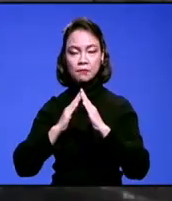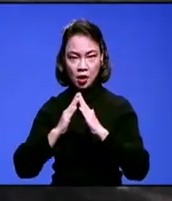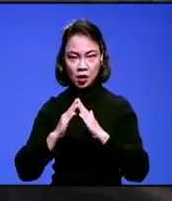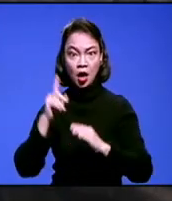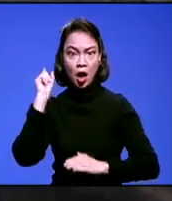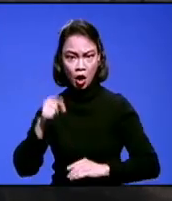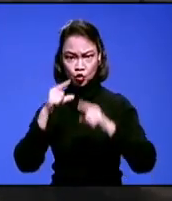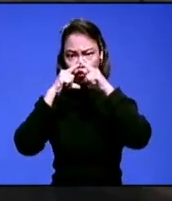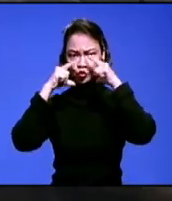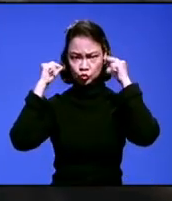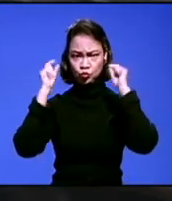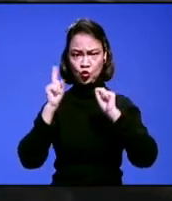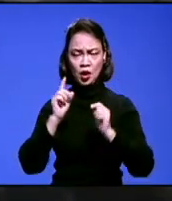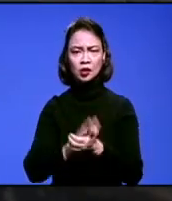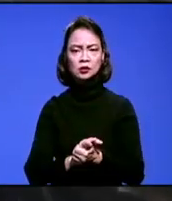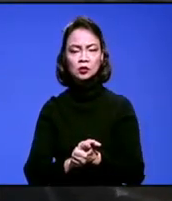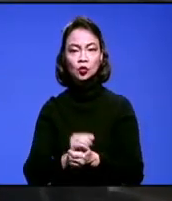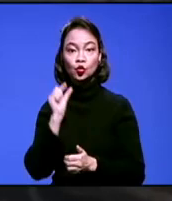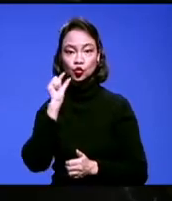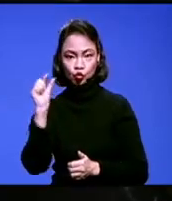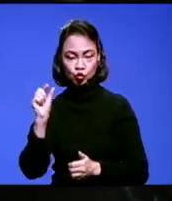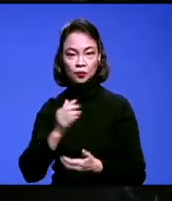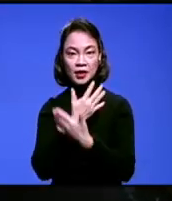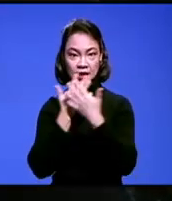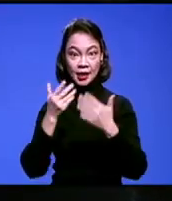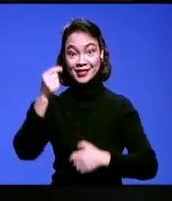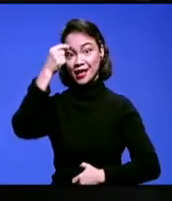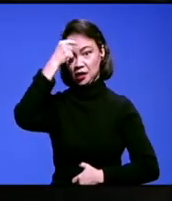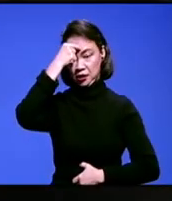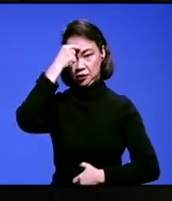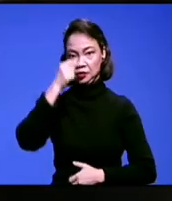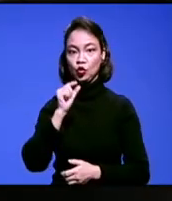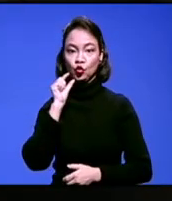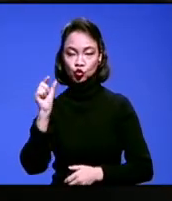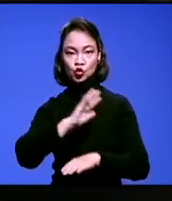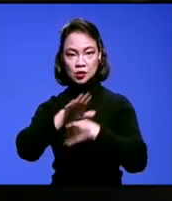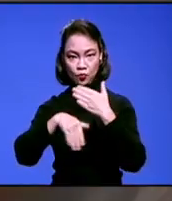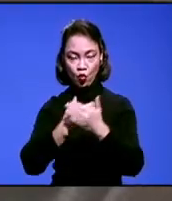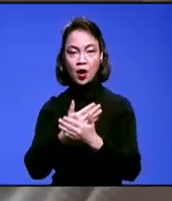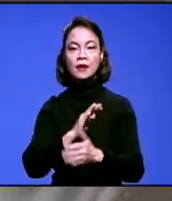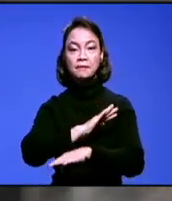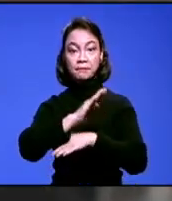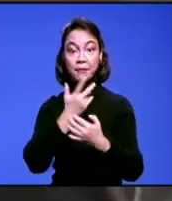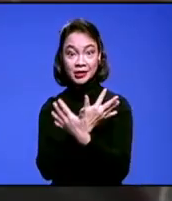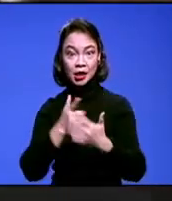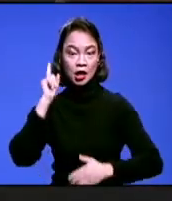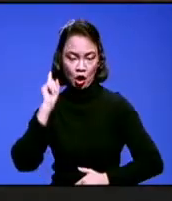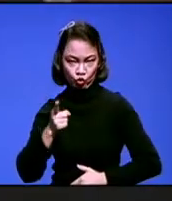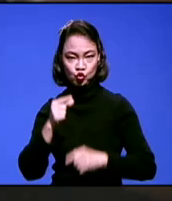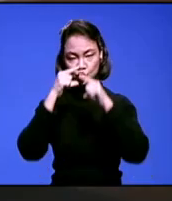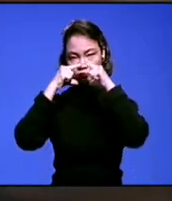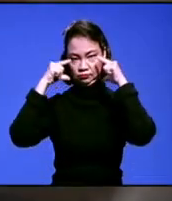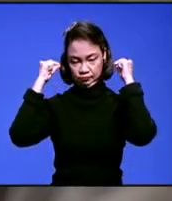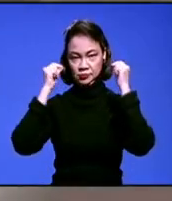Kewajiban bermasker kini tak lagi berlaku hanya bagi warga yang sakit, tapi bagi seluruh lapisan masyarakat. Resi